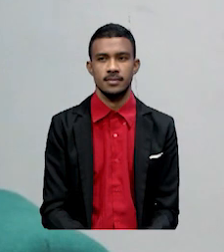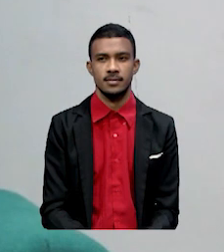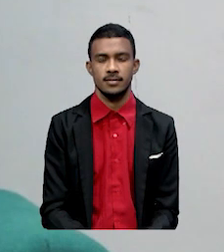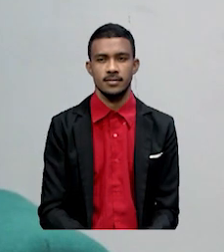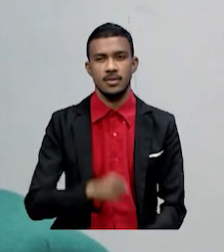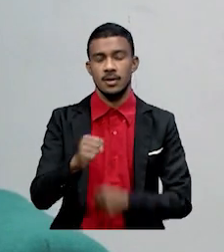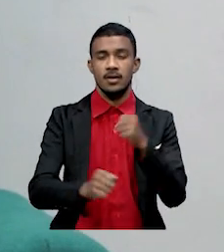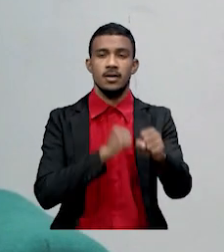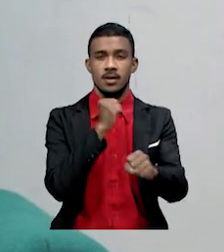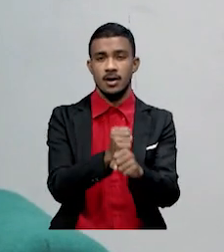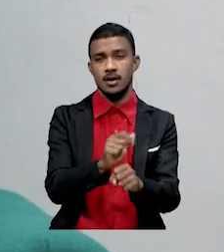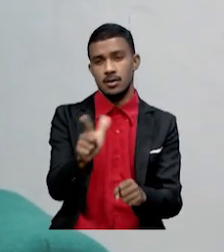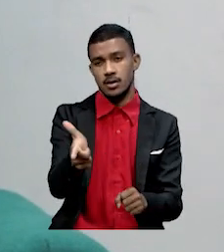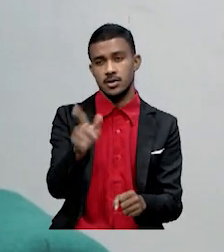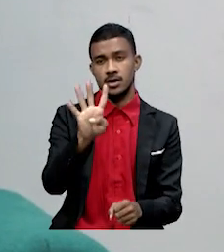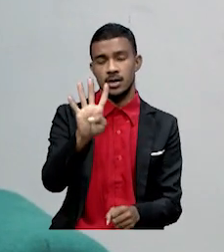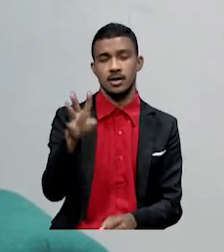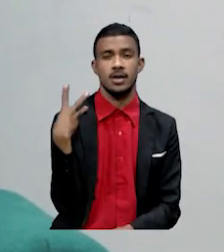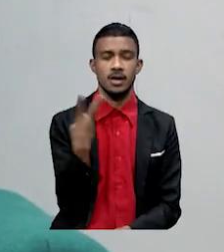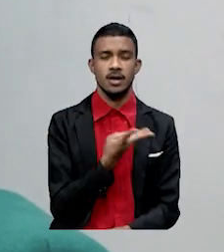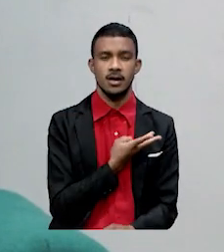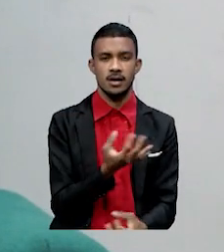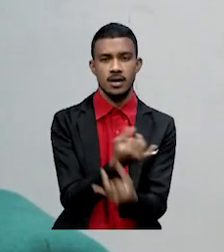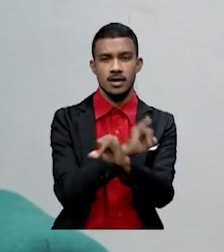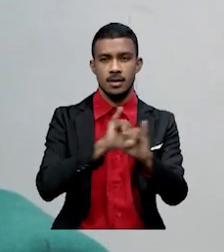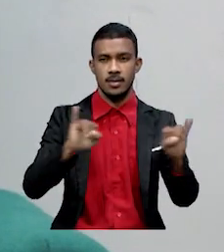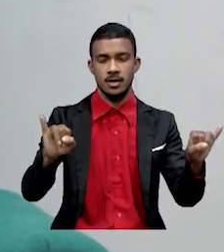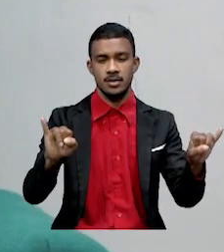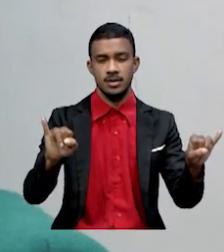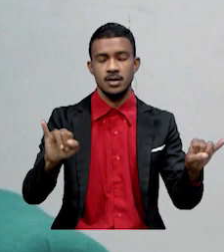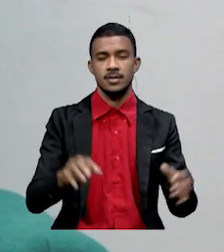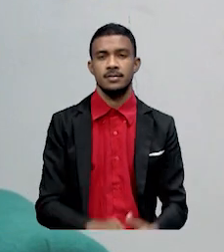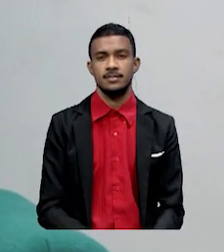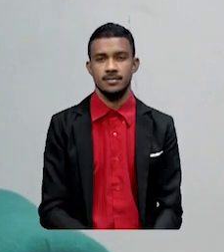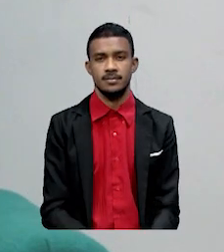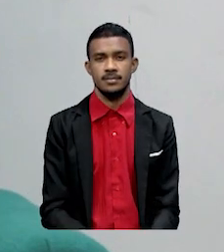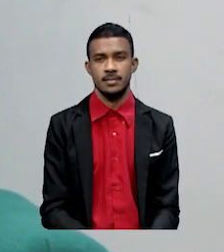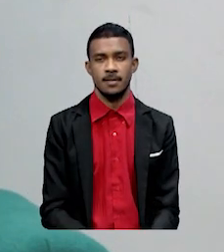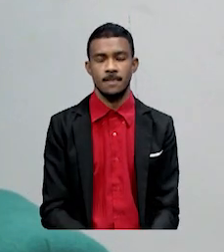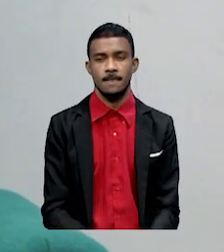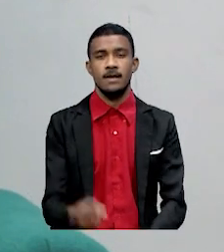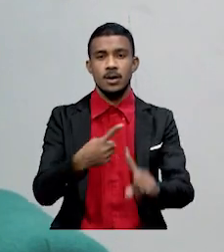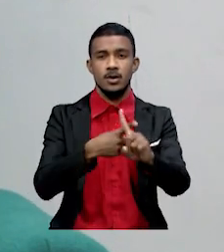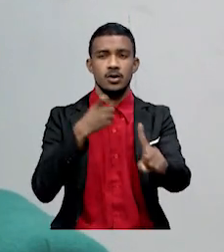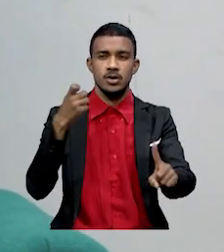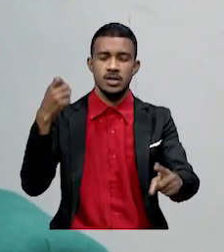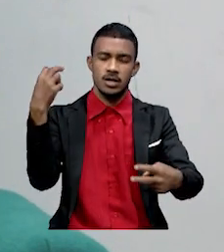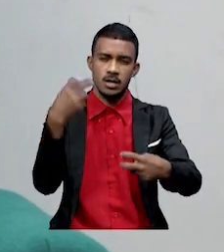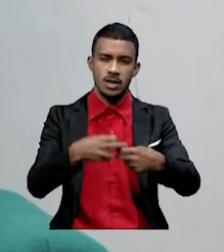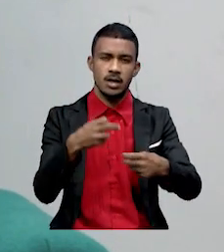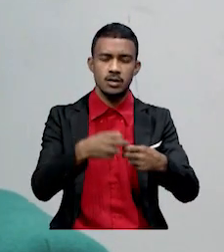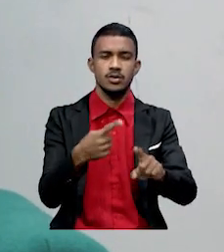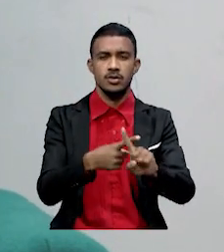tina ronu sihat ma kita pun kuinu kunan ne kita kuinu kunan li hosi terus li hosi